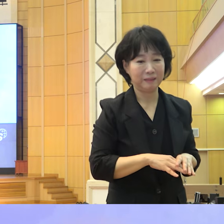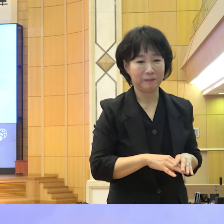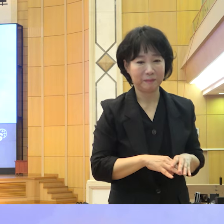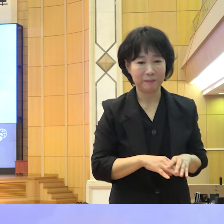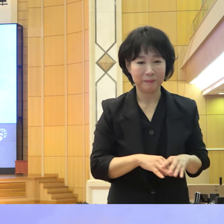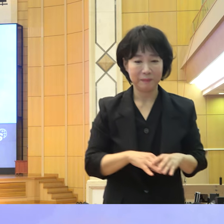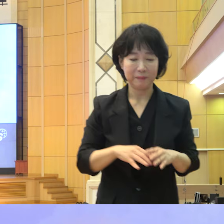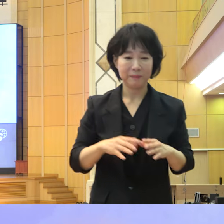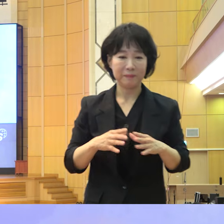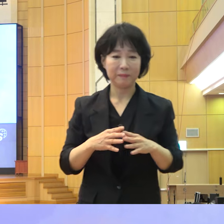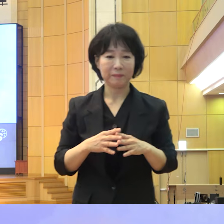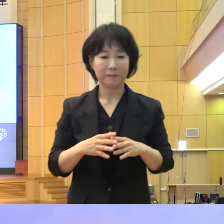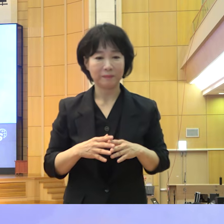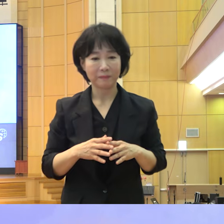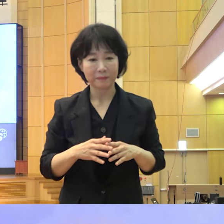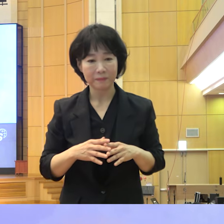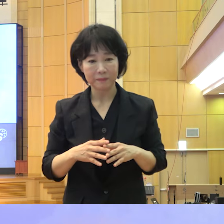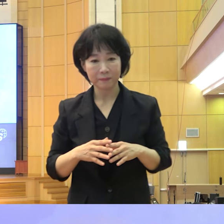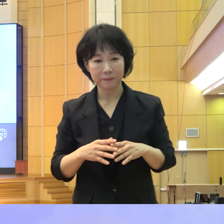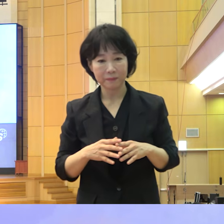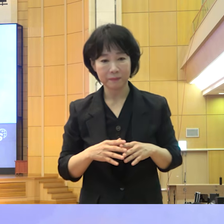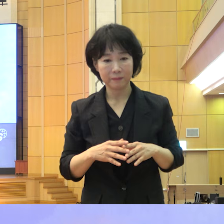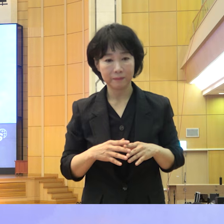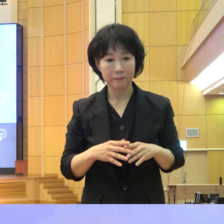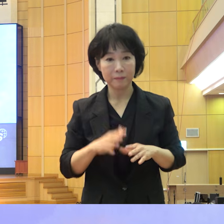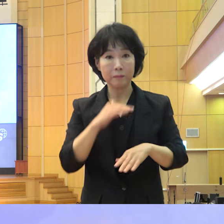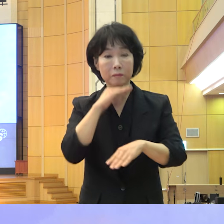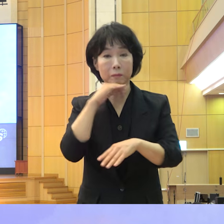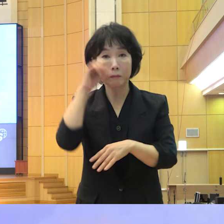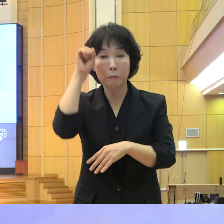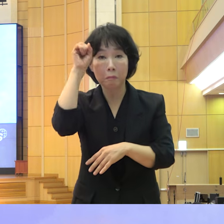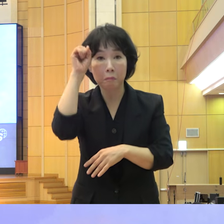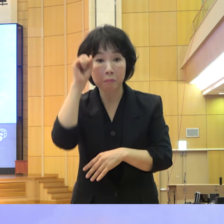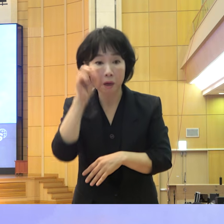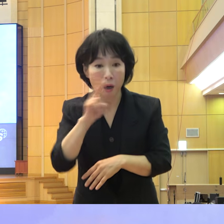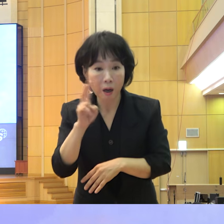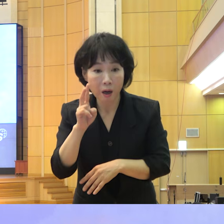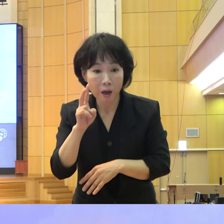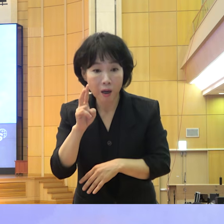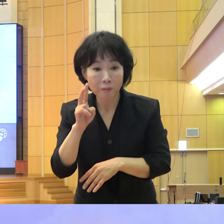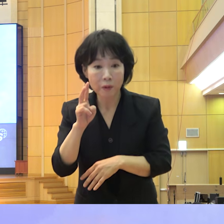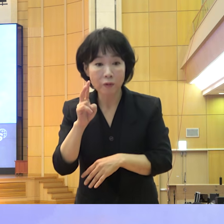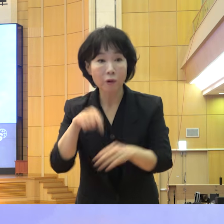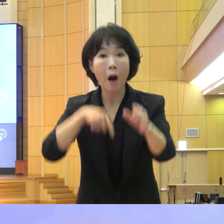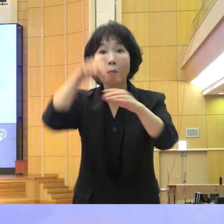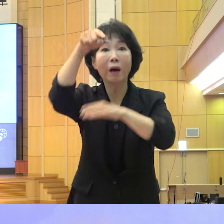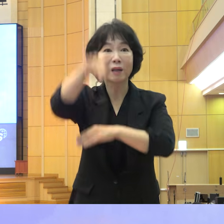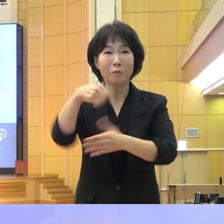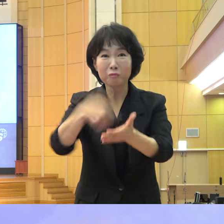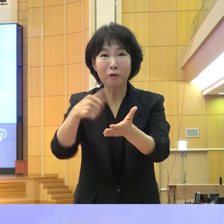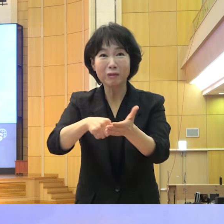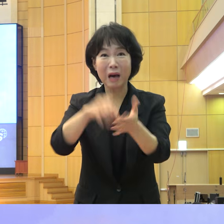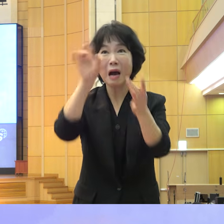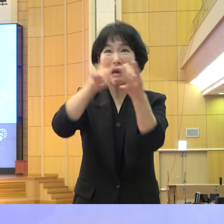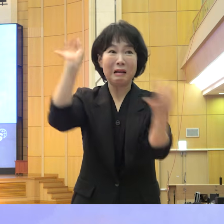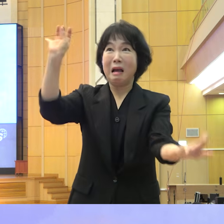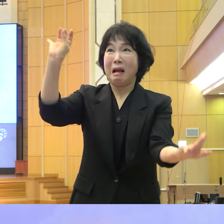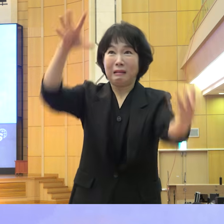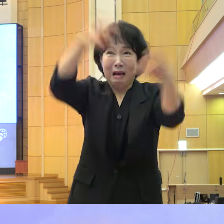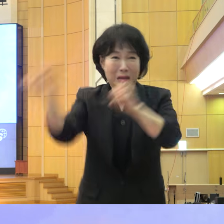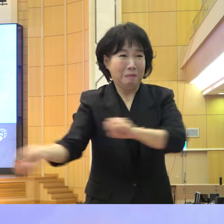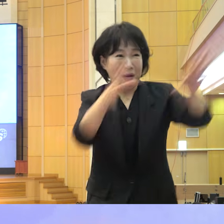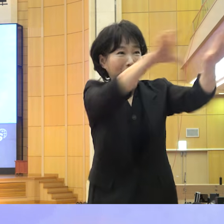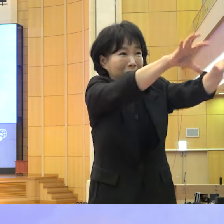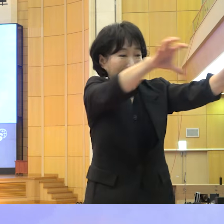아니 조금 있다가 보니까 뭐 어떤 사람이 문을 열고, 이거 바깥으로 가져가도 돼요. 그래. 왜 가져가세요?